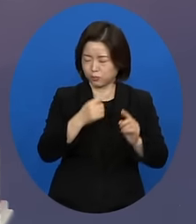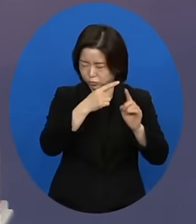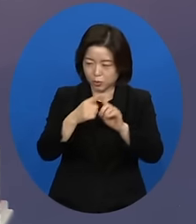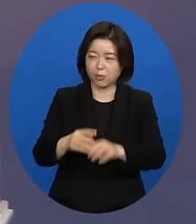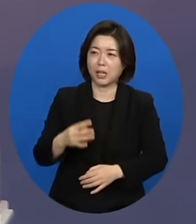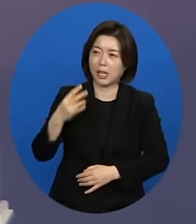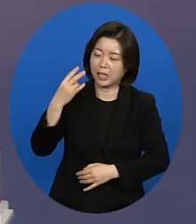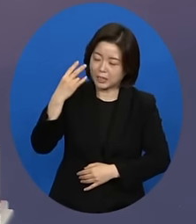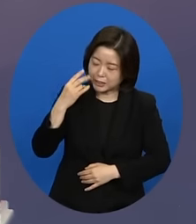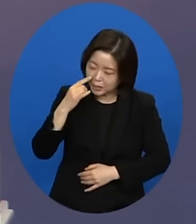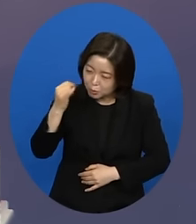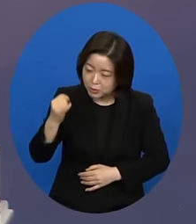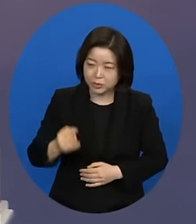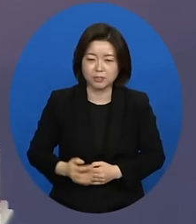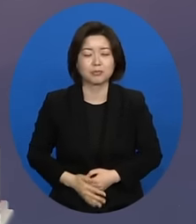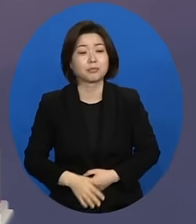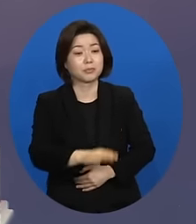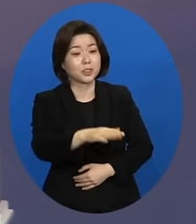몽고,